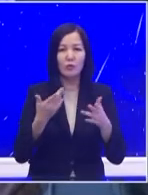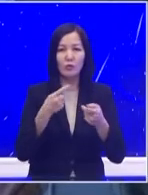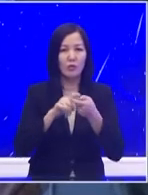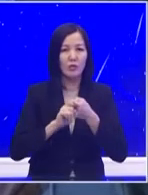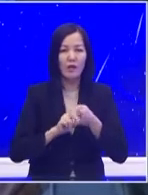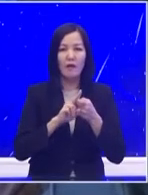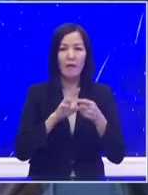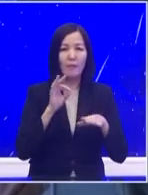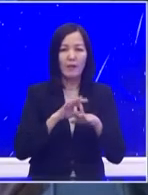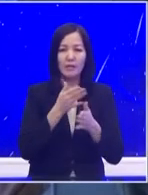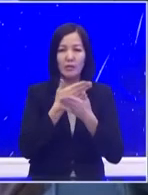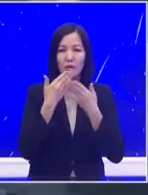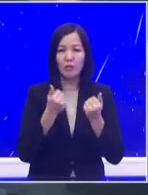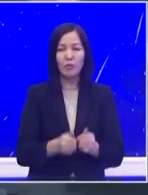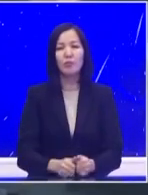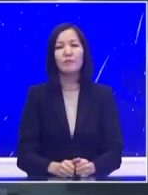заражения коронавирусом.